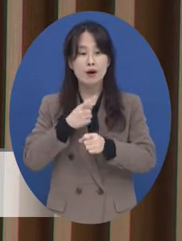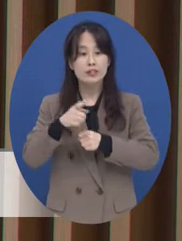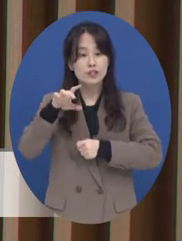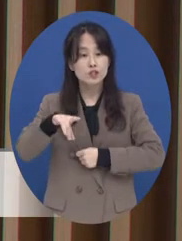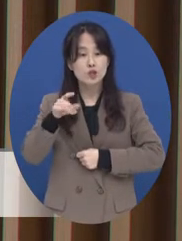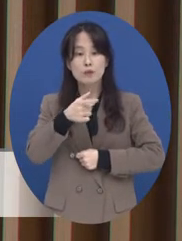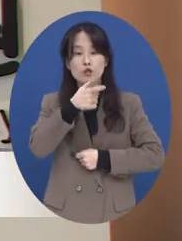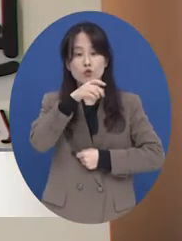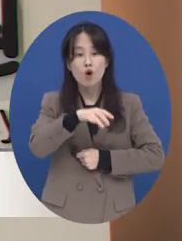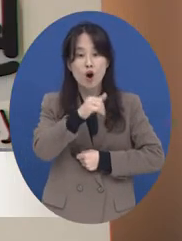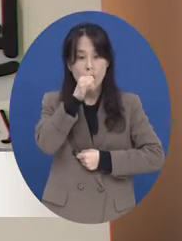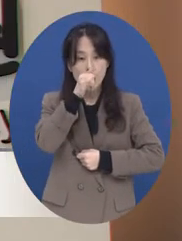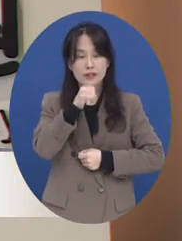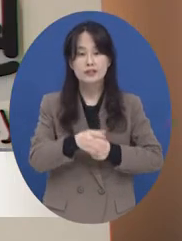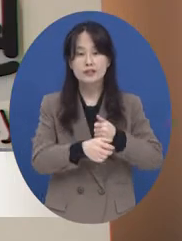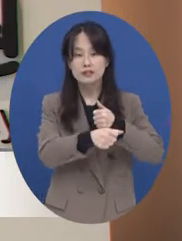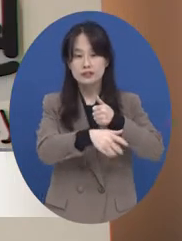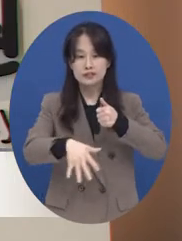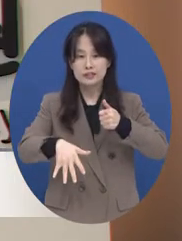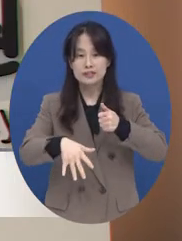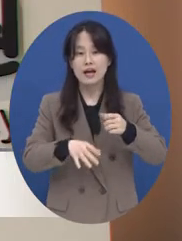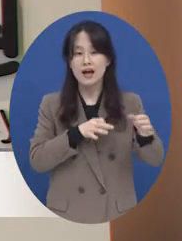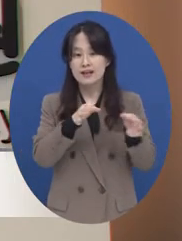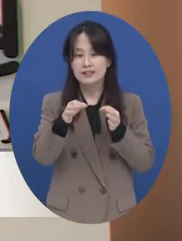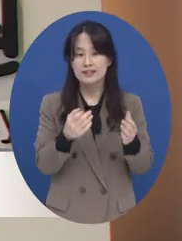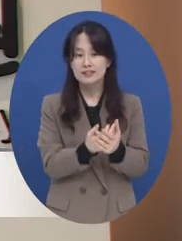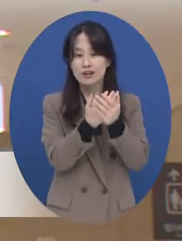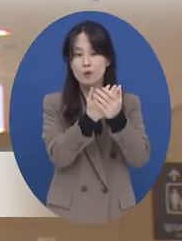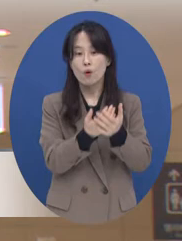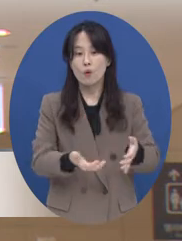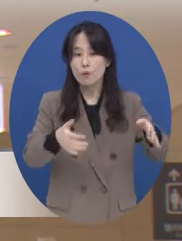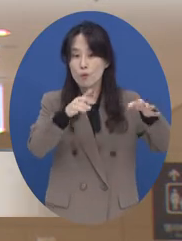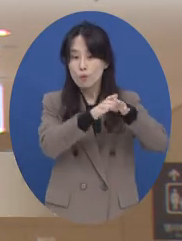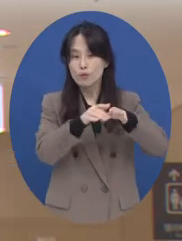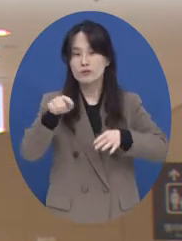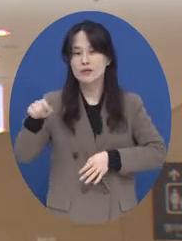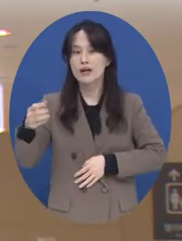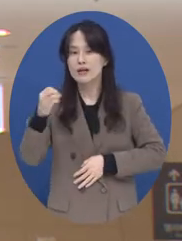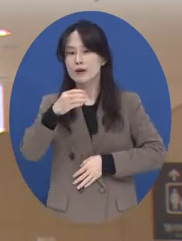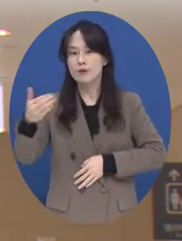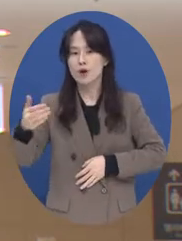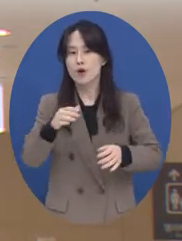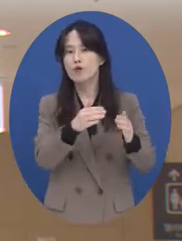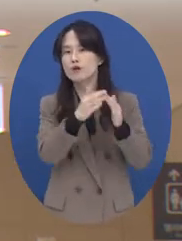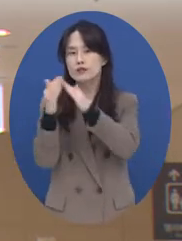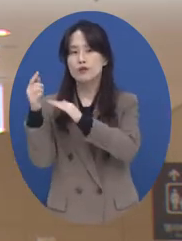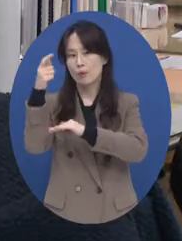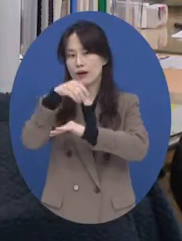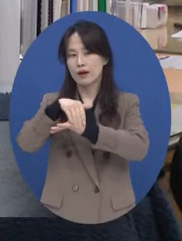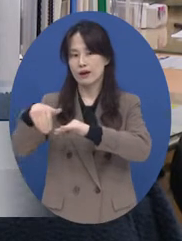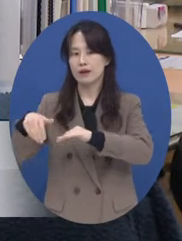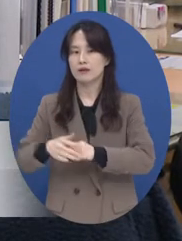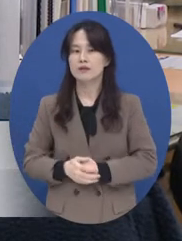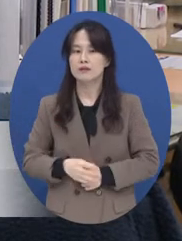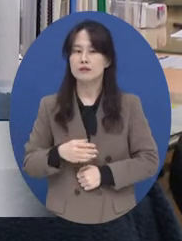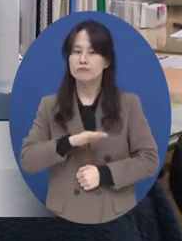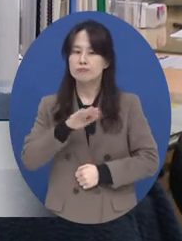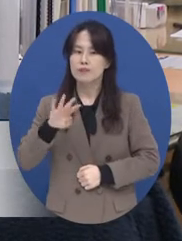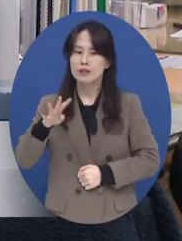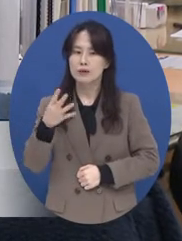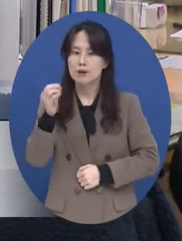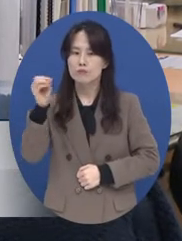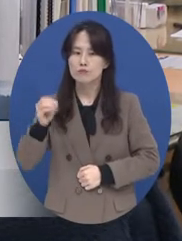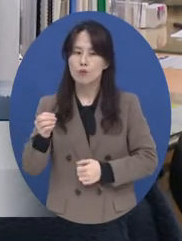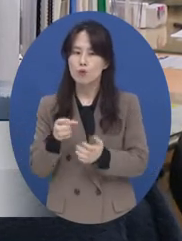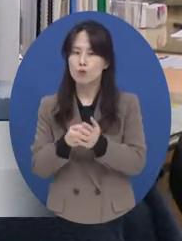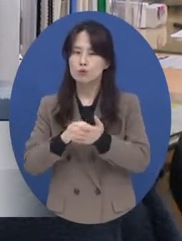현재 수원에 있는 경기도 산하 공공기관인 시장상권진흥원이 이곳으로 이전합니다. 저희가 한 400%